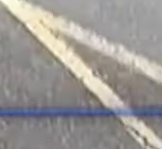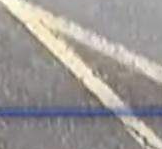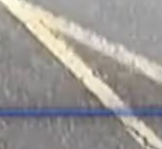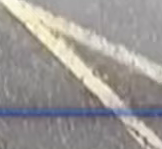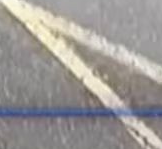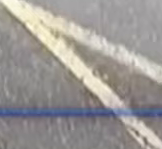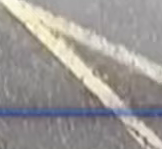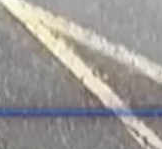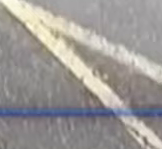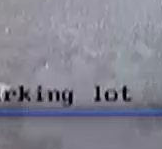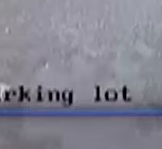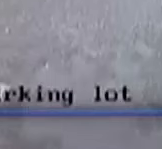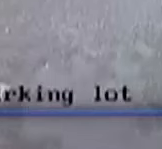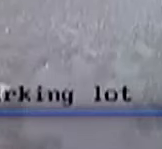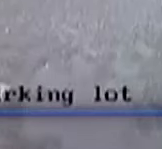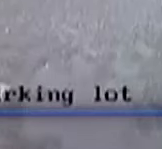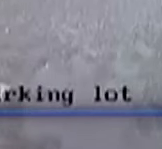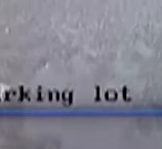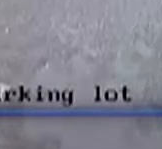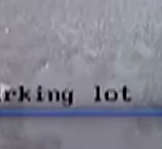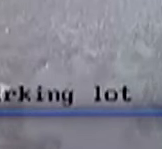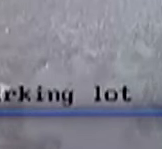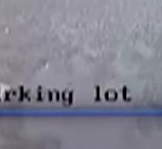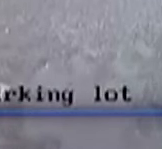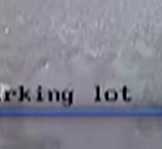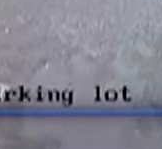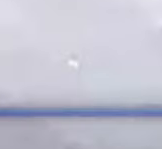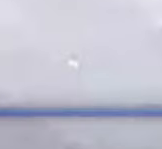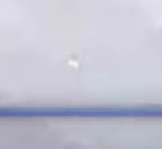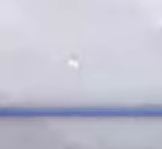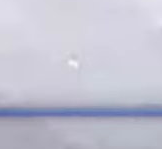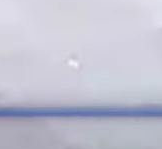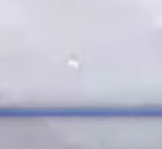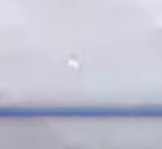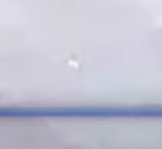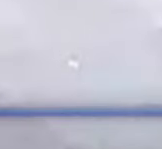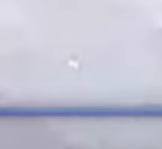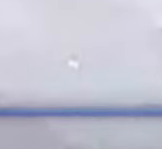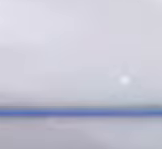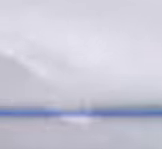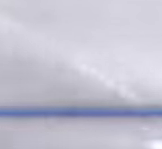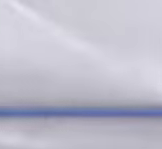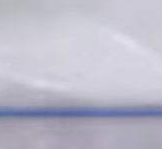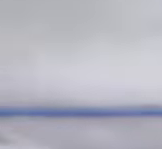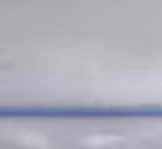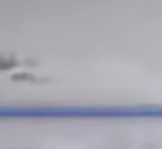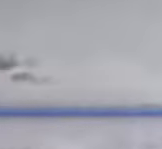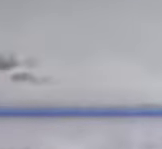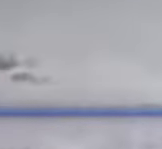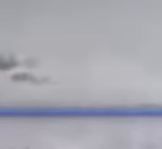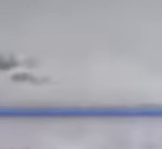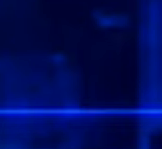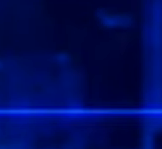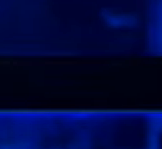Susunod, 8 high school students sugatan sa pamarilan sa isang bus station sa Pennsylvania sa